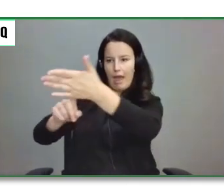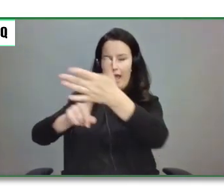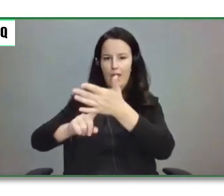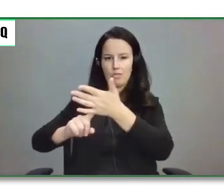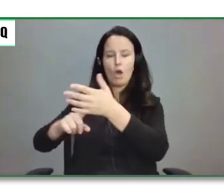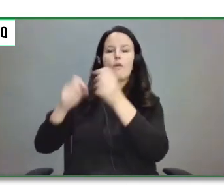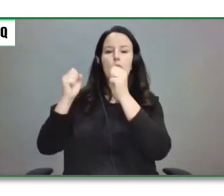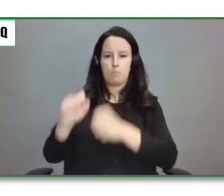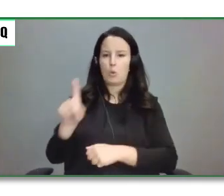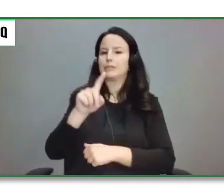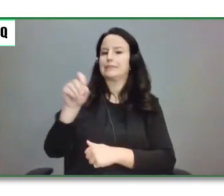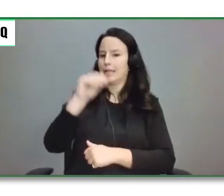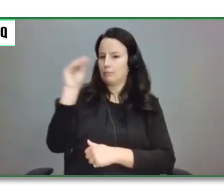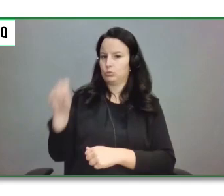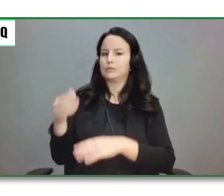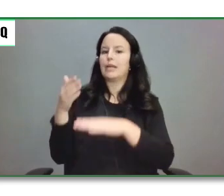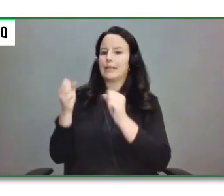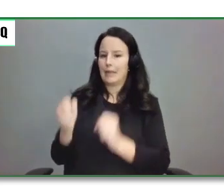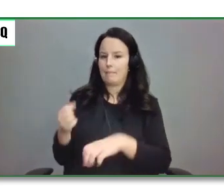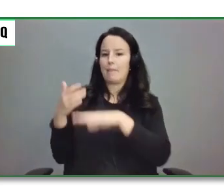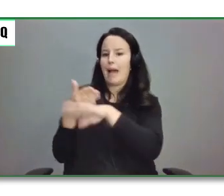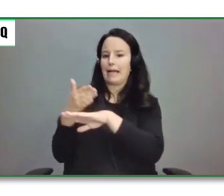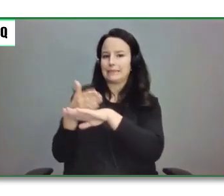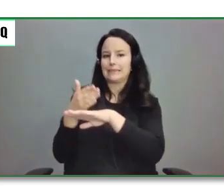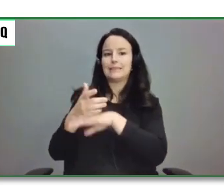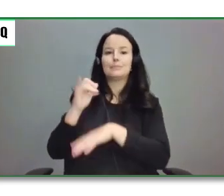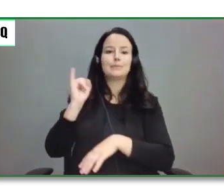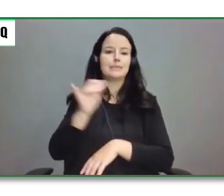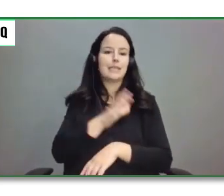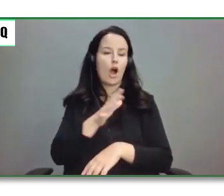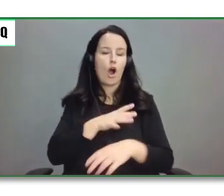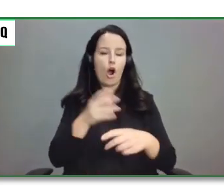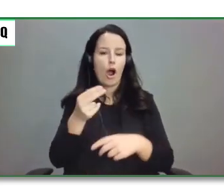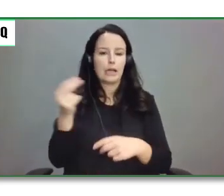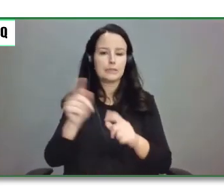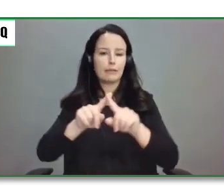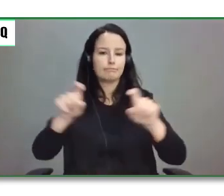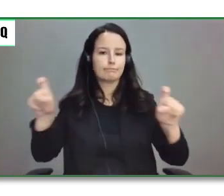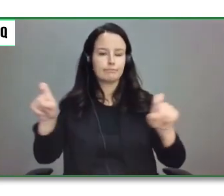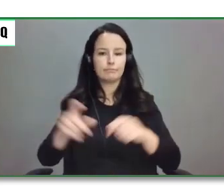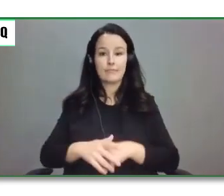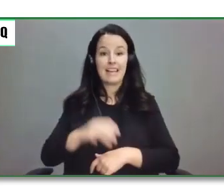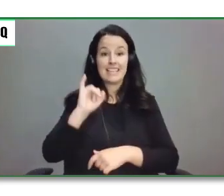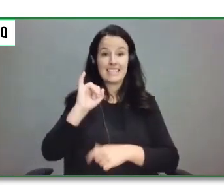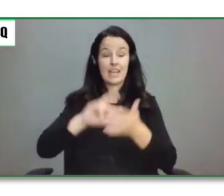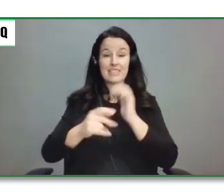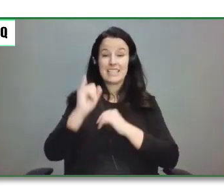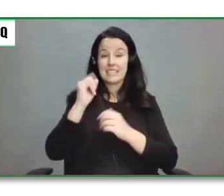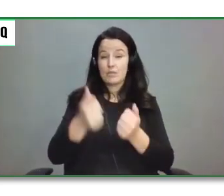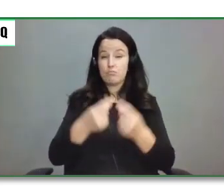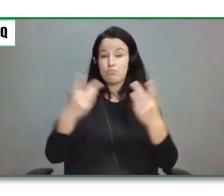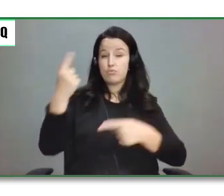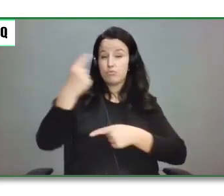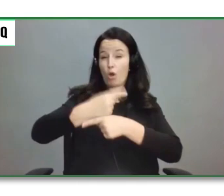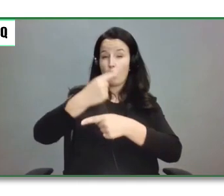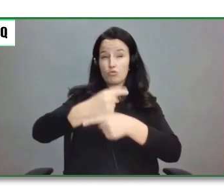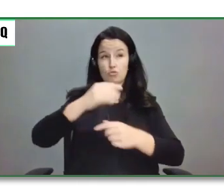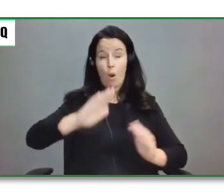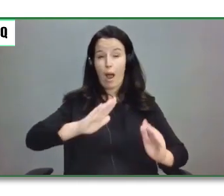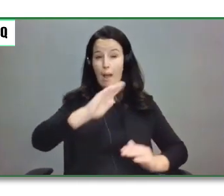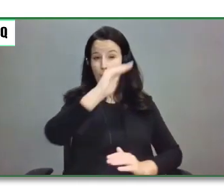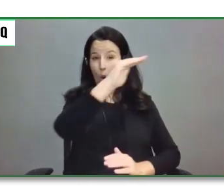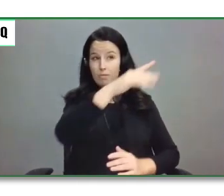100% accessible aux personnes qui vivent avec divers handicaps. Si je fais un voyage de plusieurs jours en montagne, je